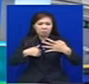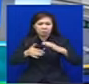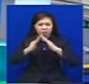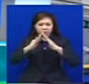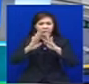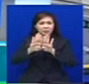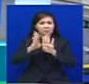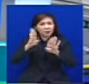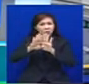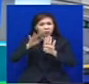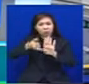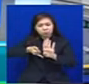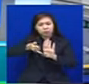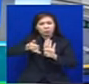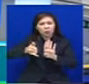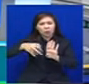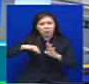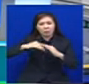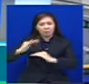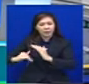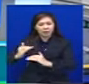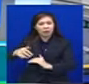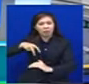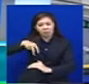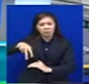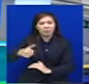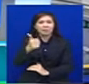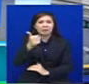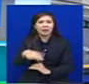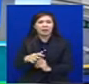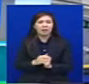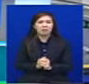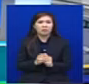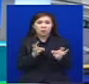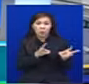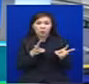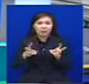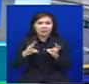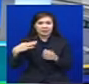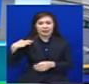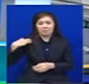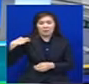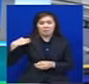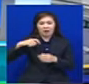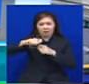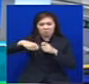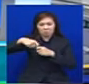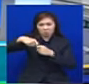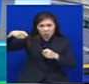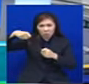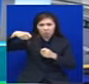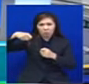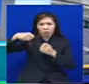ประตูหรือทางบันไดลงได้ปกติเลยมีวิธีการต่อผ้าต่อเชือกโหนตัวลง